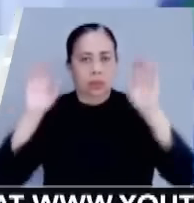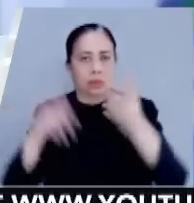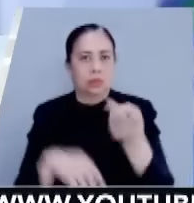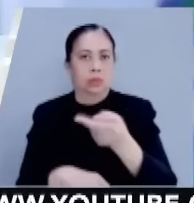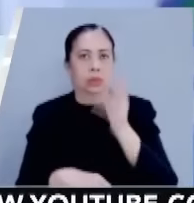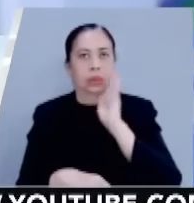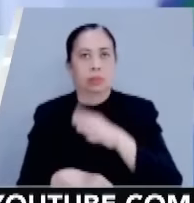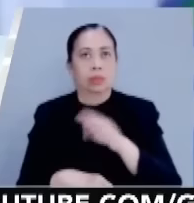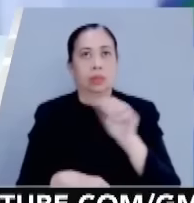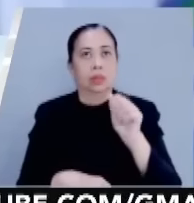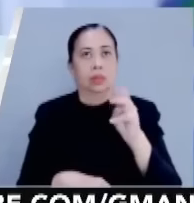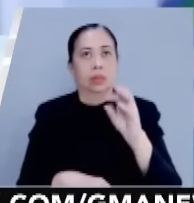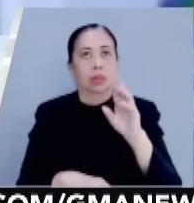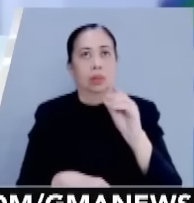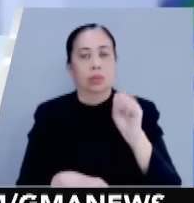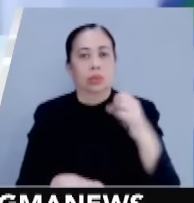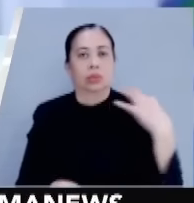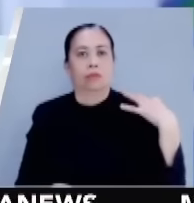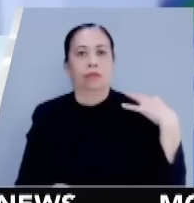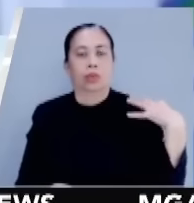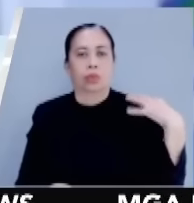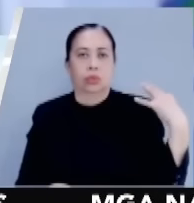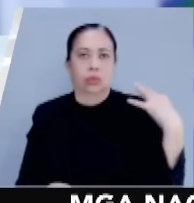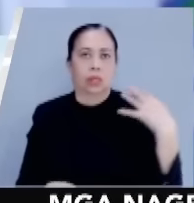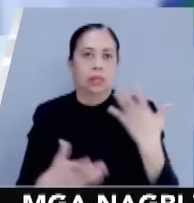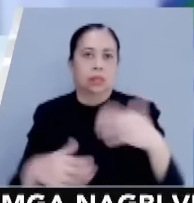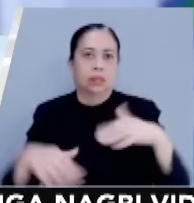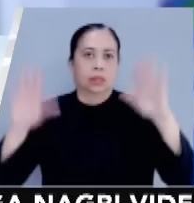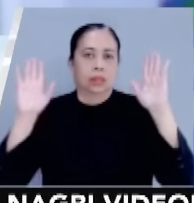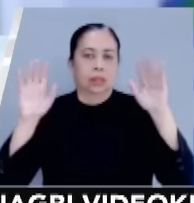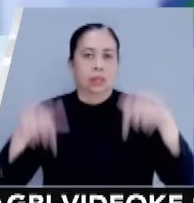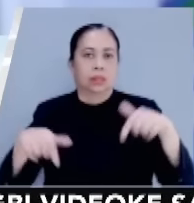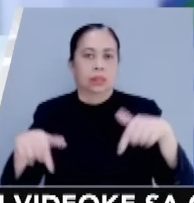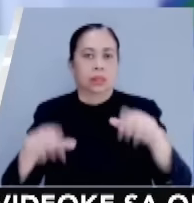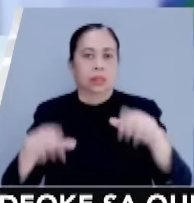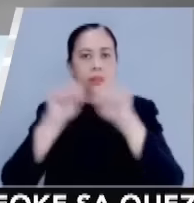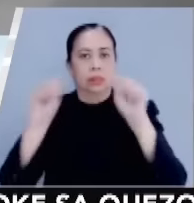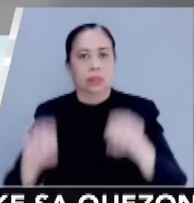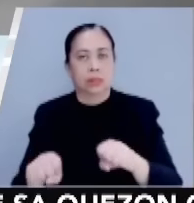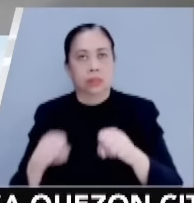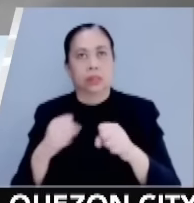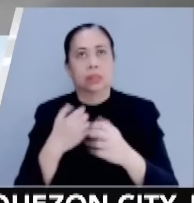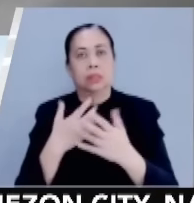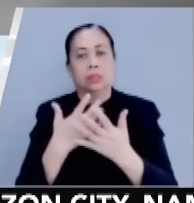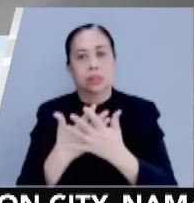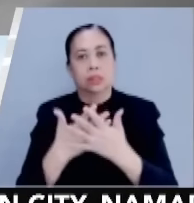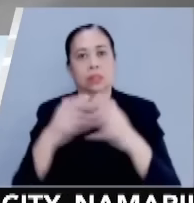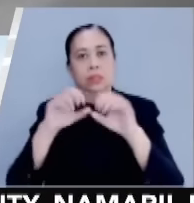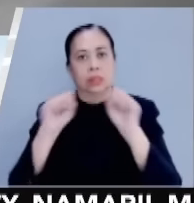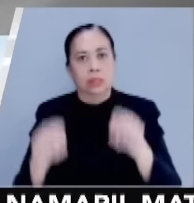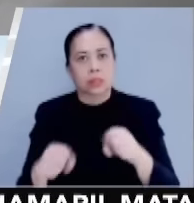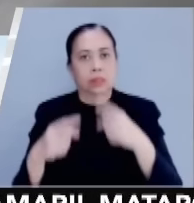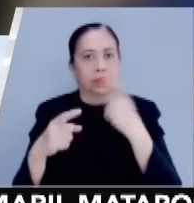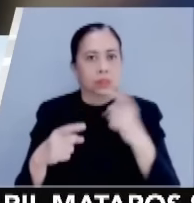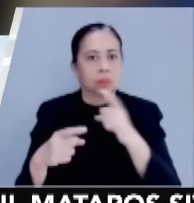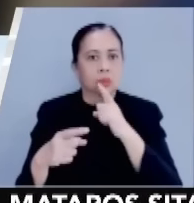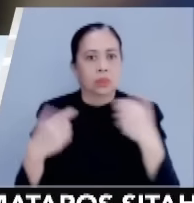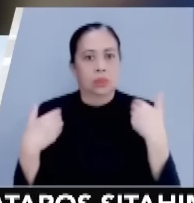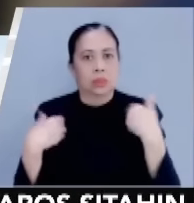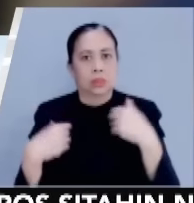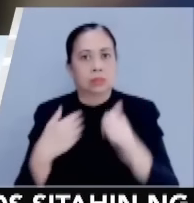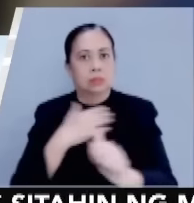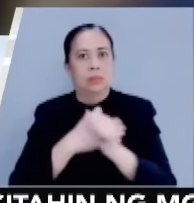Amores. Nag-voluntary surrender po siya dito sa ating station. Dahil nagkakaroon na nga rin daw po ng threat sa